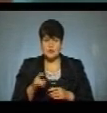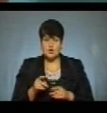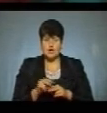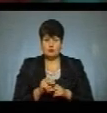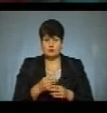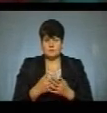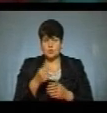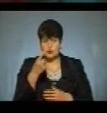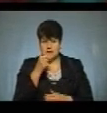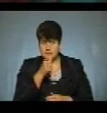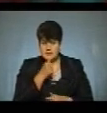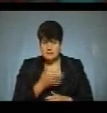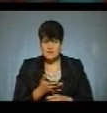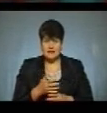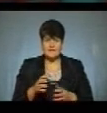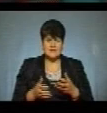місяць.